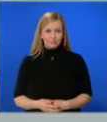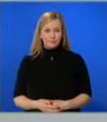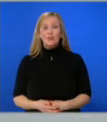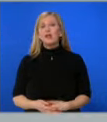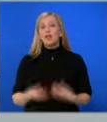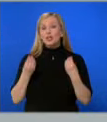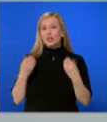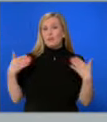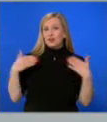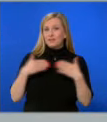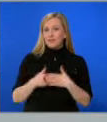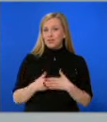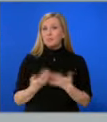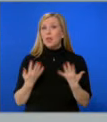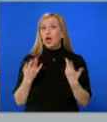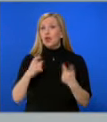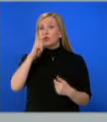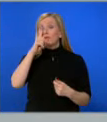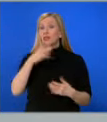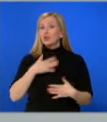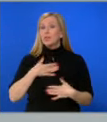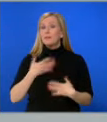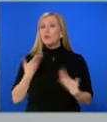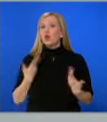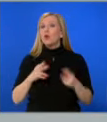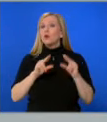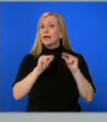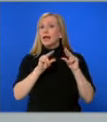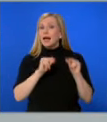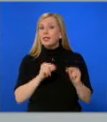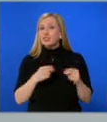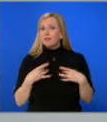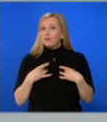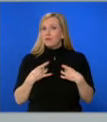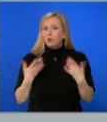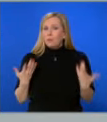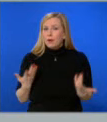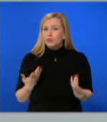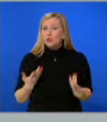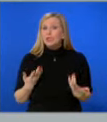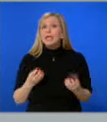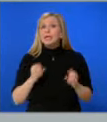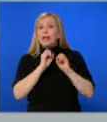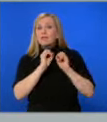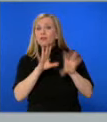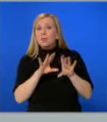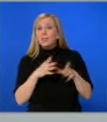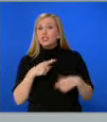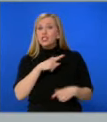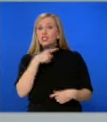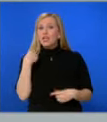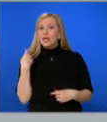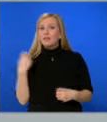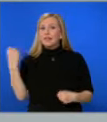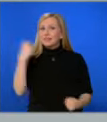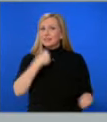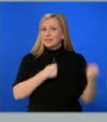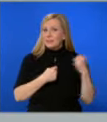Здравейте с още от деня. Колко важно е да имаш на кого да кажеш, че си в опасност и да съобщиш за това, че си жертва на